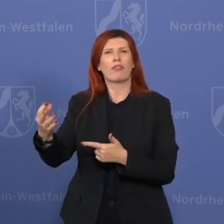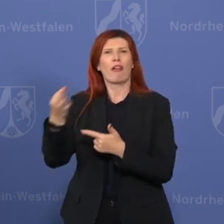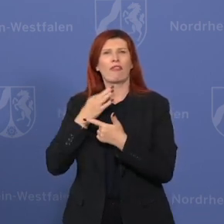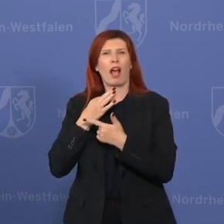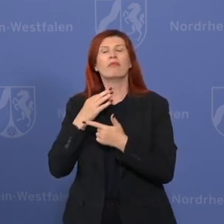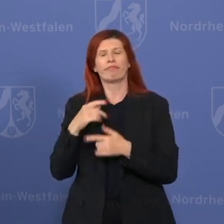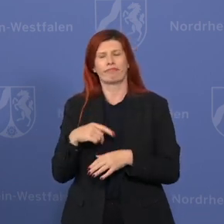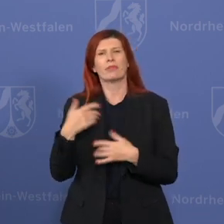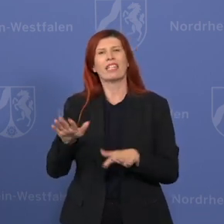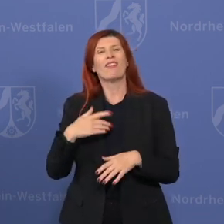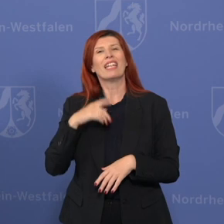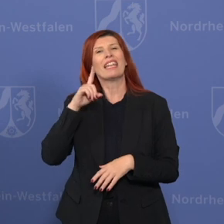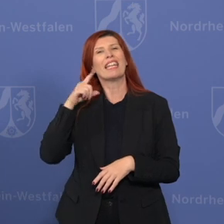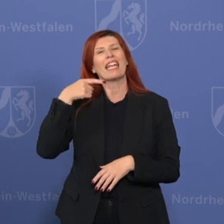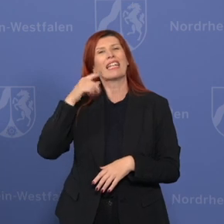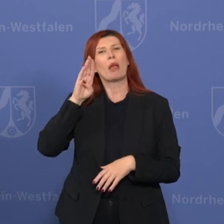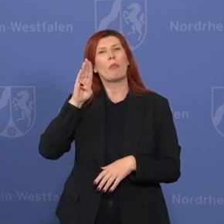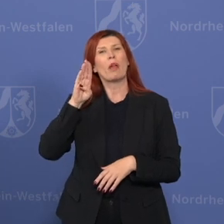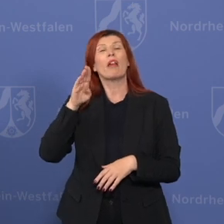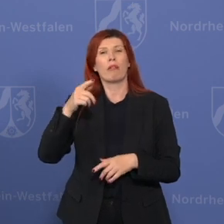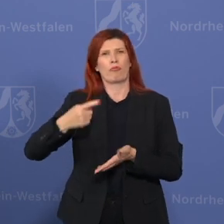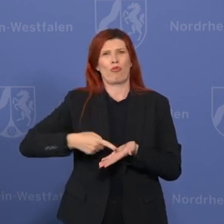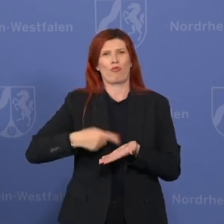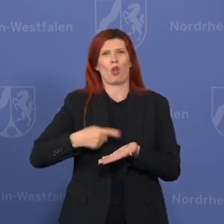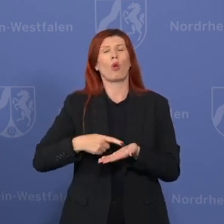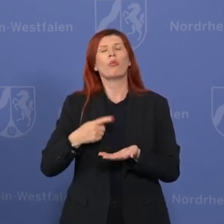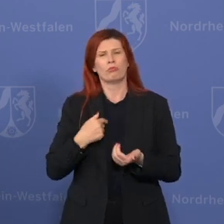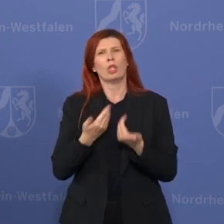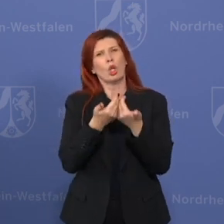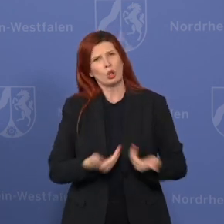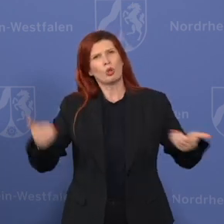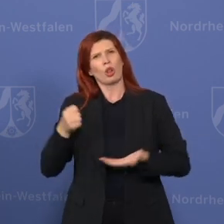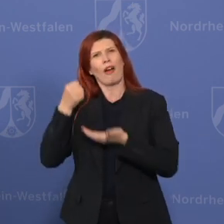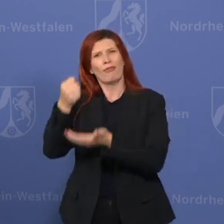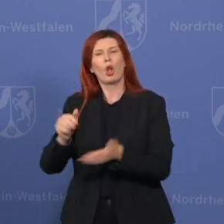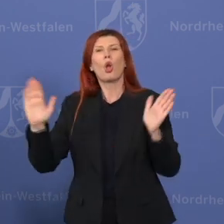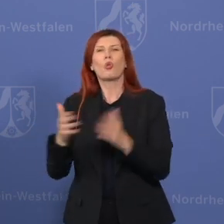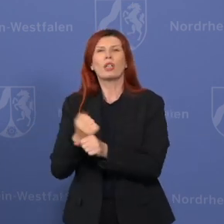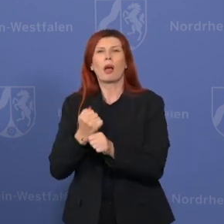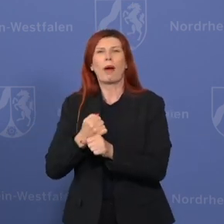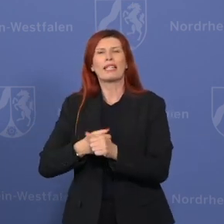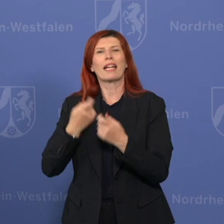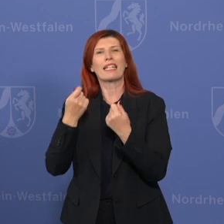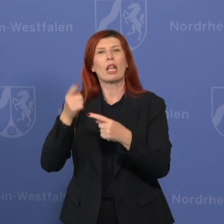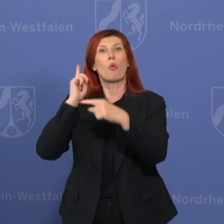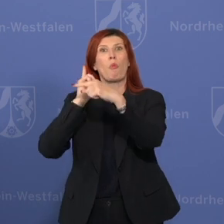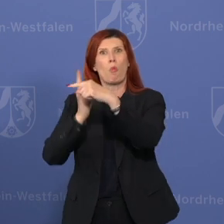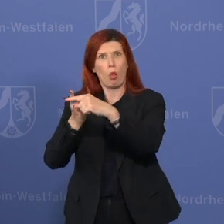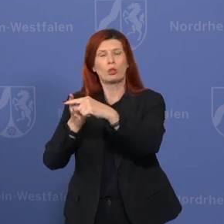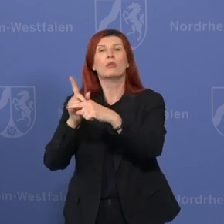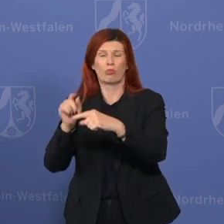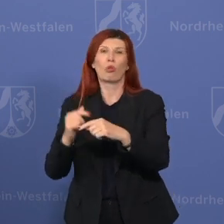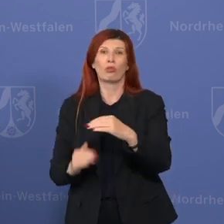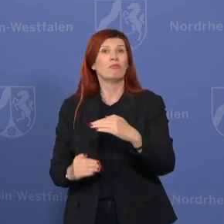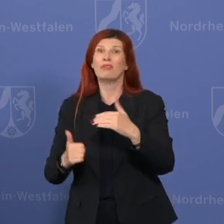DGB halten, einen Sonderfonds Kurzarbeitergeld Plus aufzusetzen, durch den Unternehmen mindestens 80% Kurzarbeitergeld